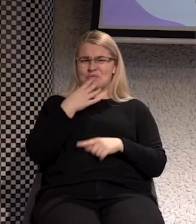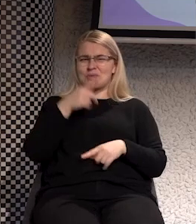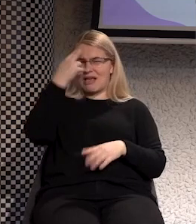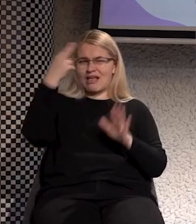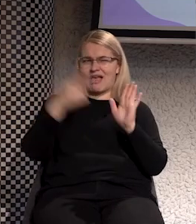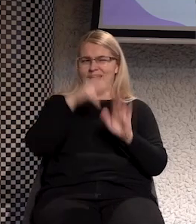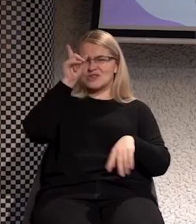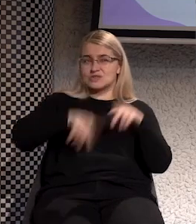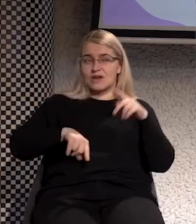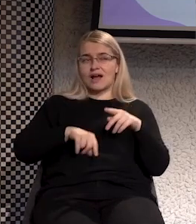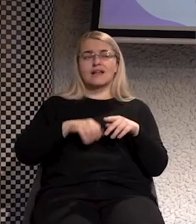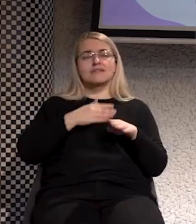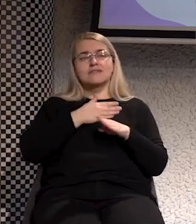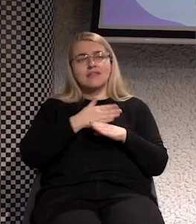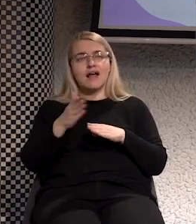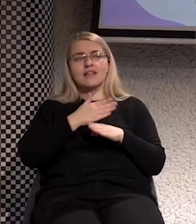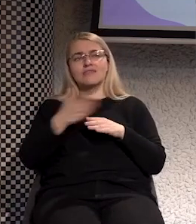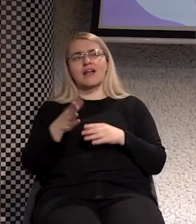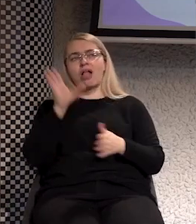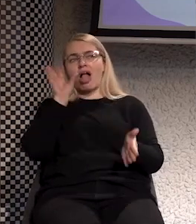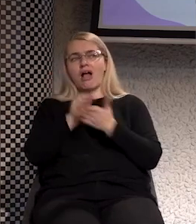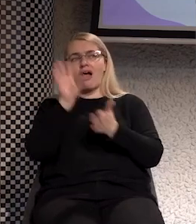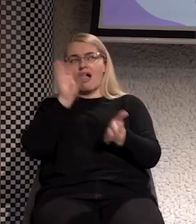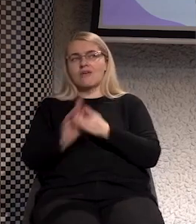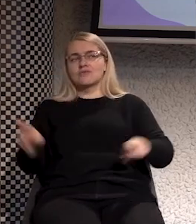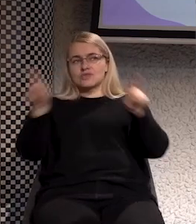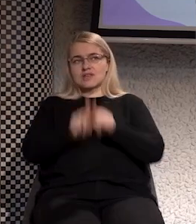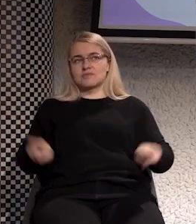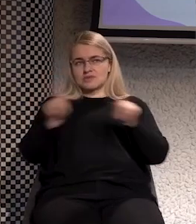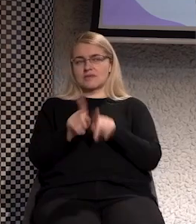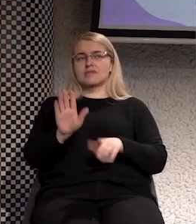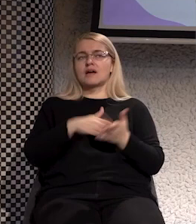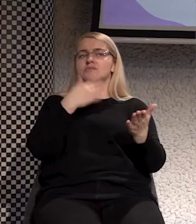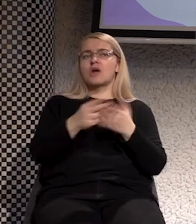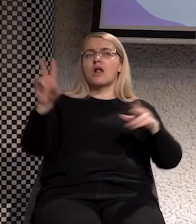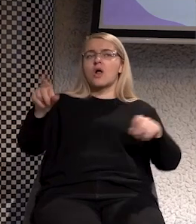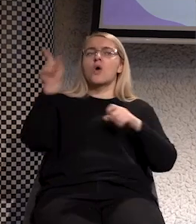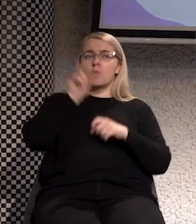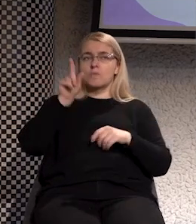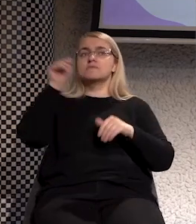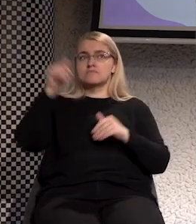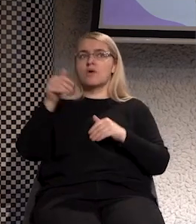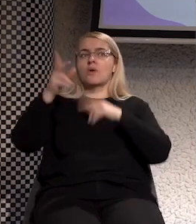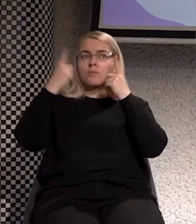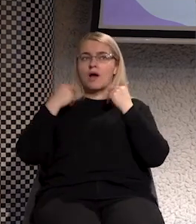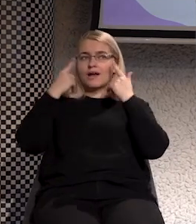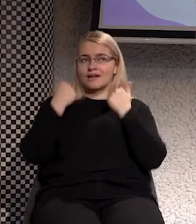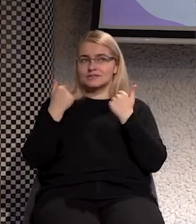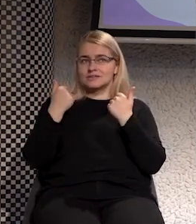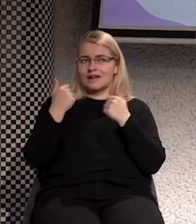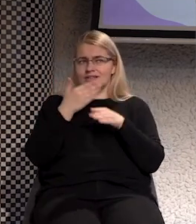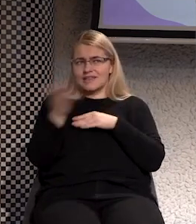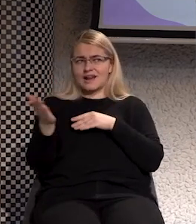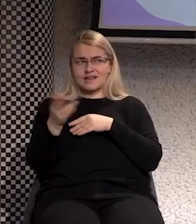ale to nadal będzie po prostu kolejny wytrych, nie? Będziemy powtarzać, chłopcy mogą płakać, no ale co z tego, że oni mogą płakać, jak i tak nadal to jest komentowane, nie?